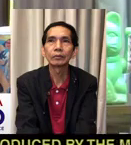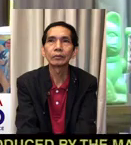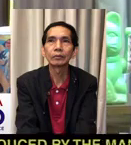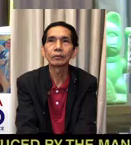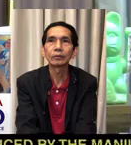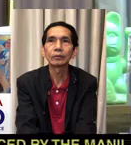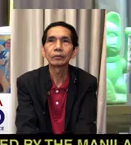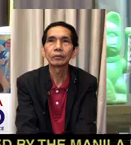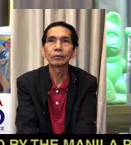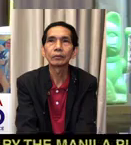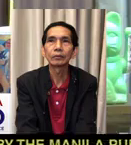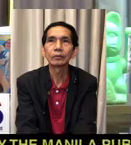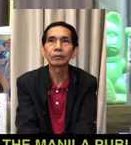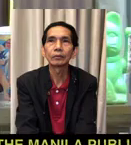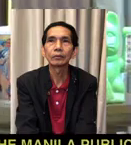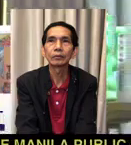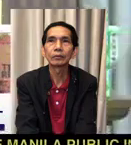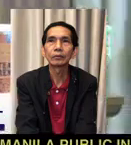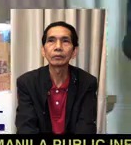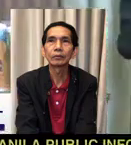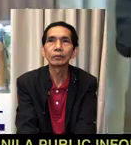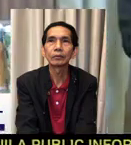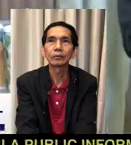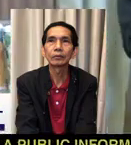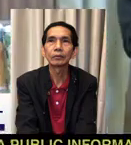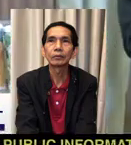Office, kung saan ay